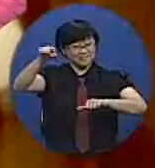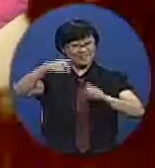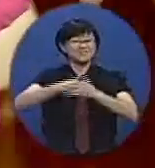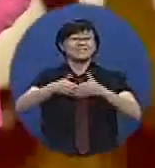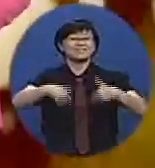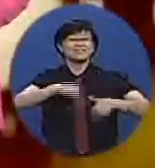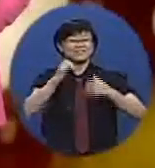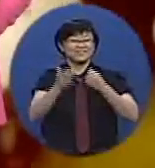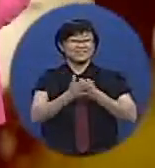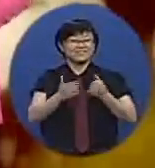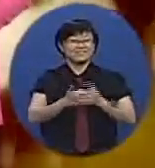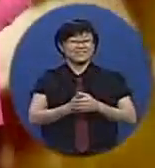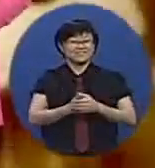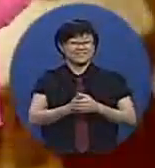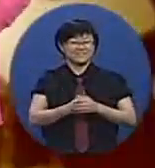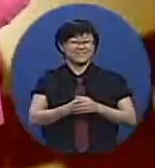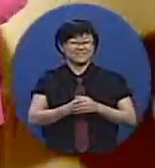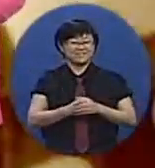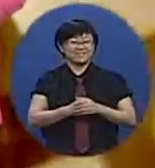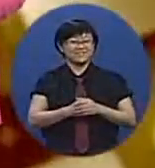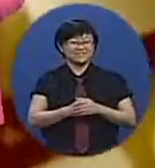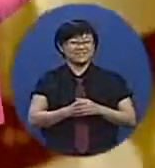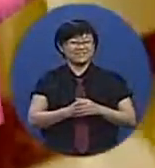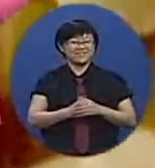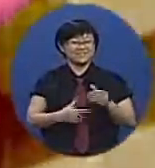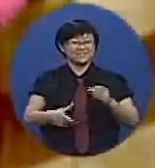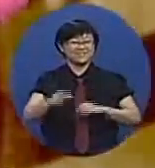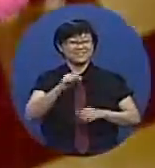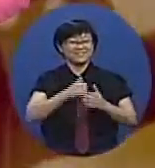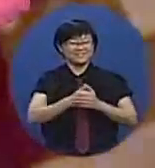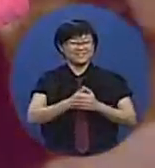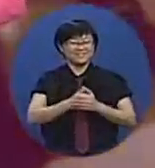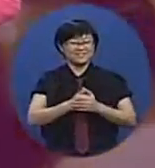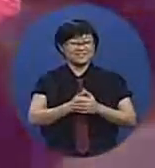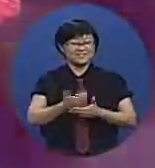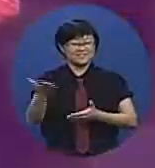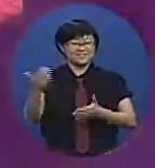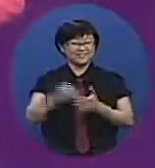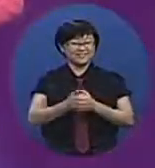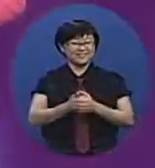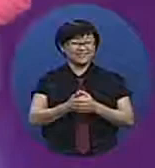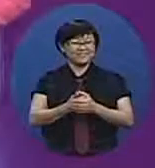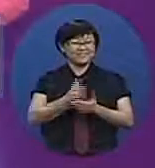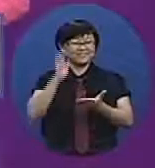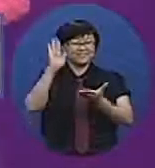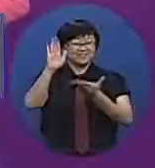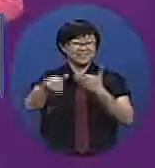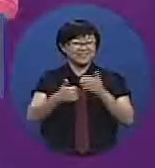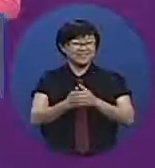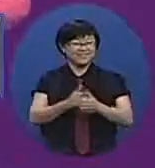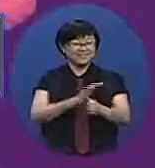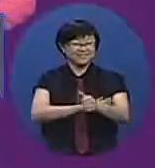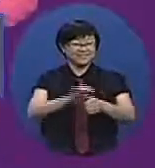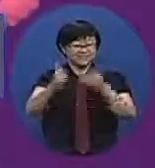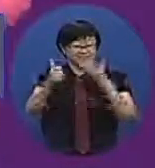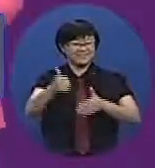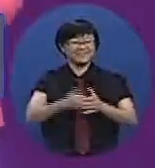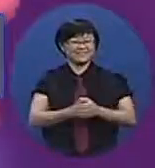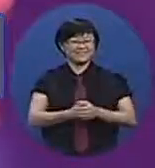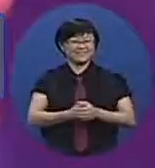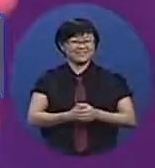네. 빨리 가서 이제 성묘도 좀 하고 우리 또 송봉수 씨와 앞으로 또 잘